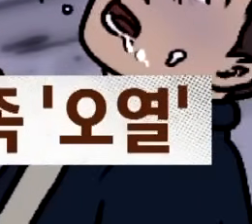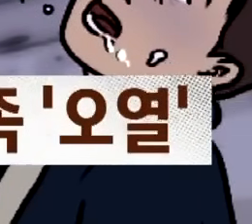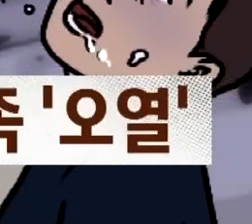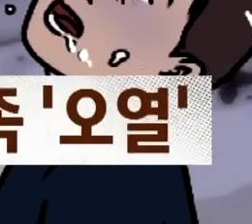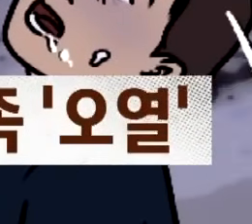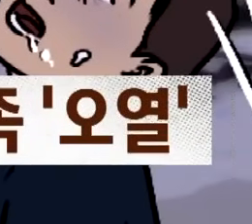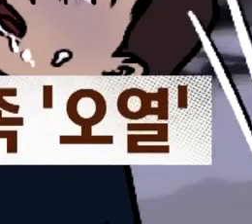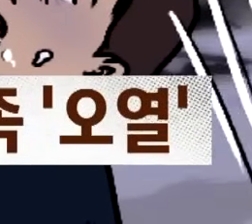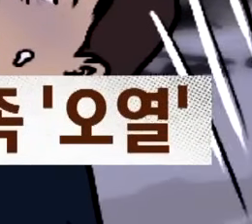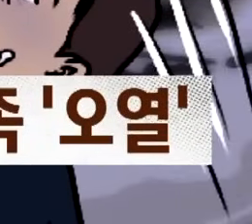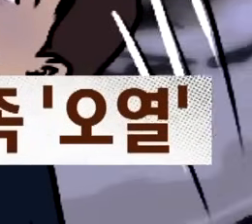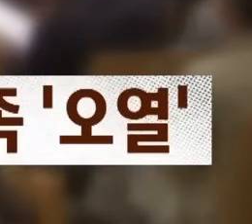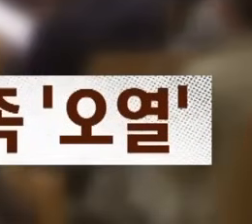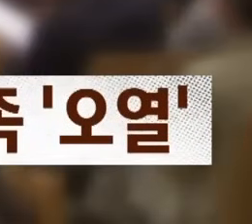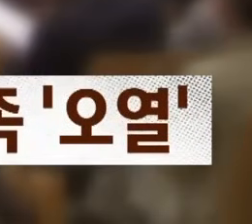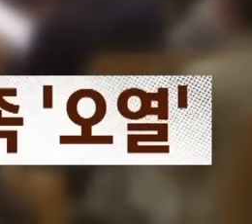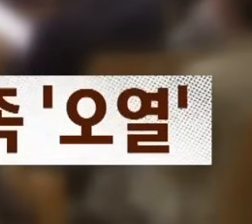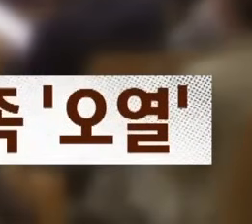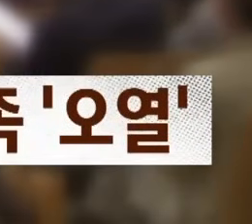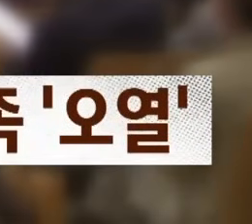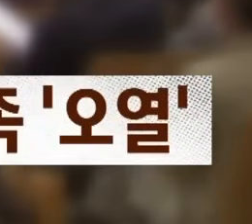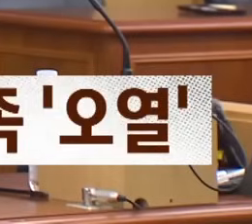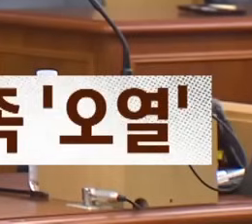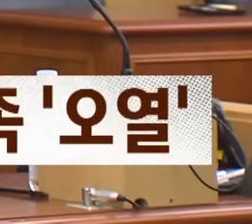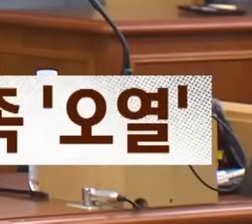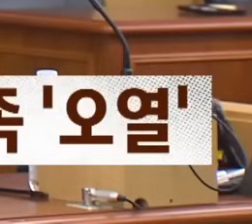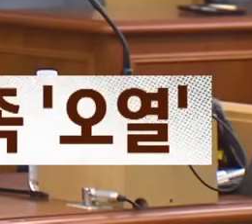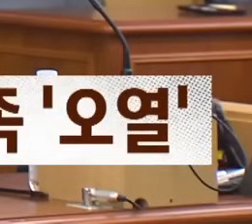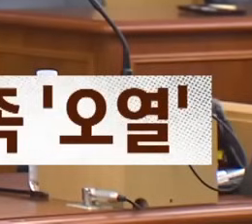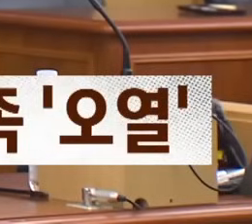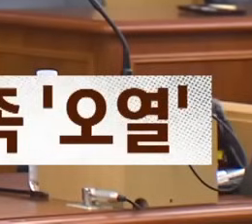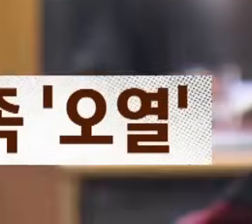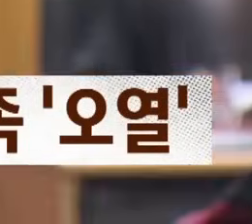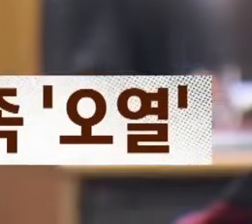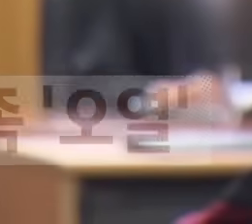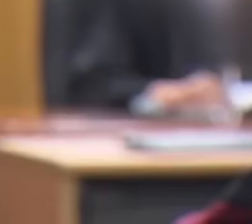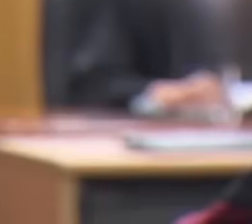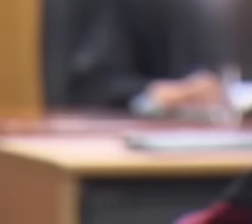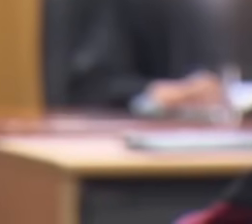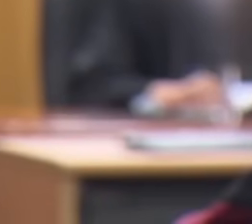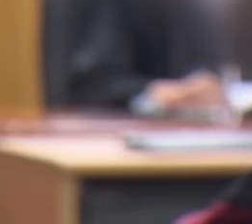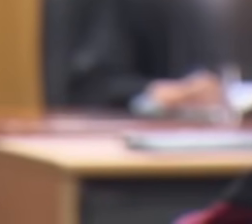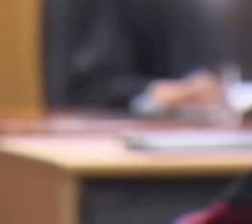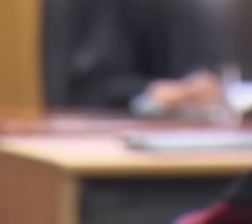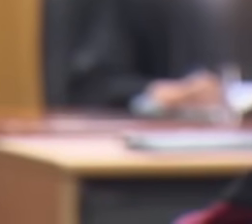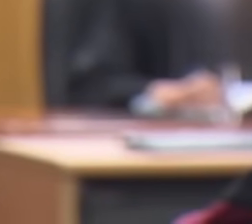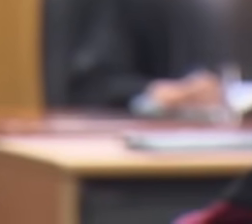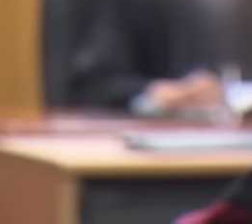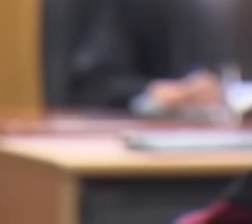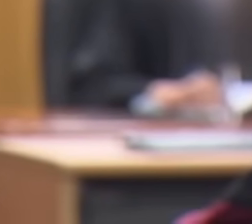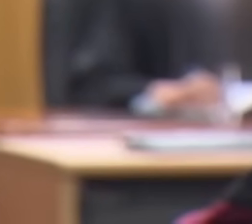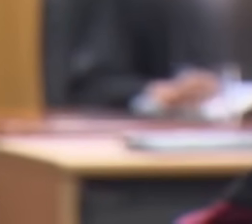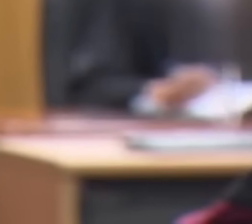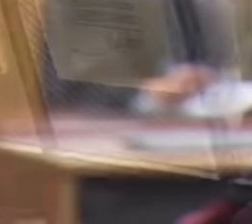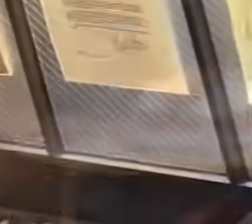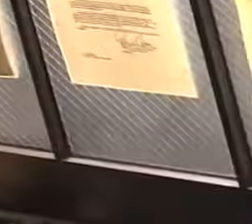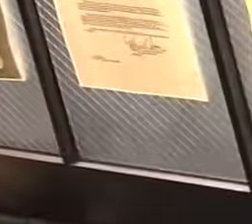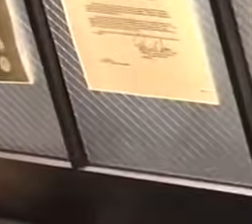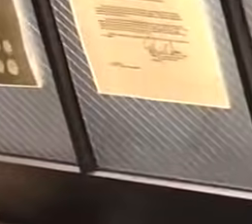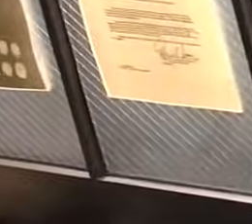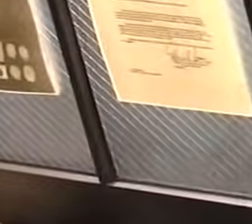구호 조치 없이 달아났는데 재판부는 우발적 범행이라며 징역 5년을 선고했습니다.